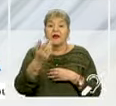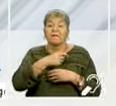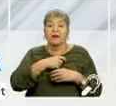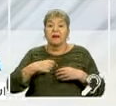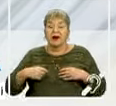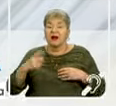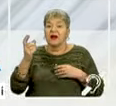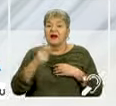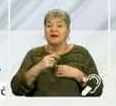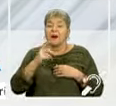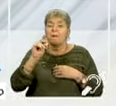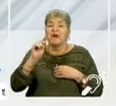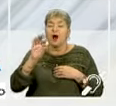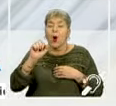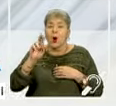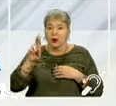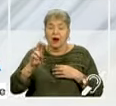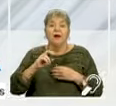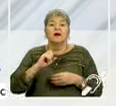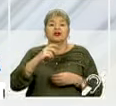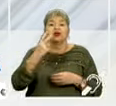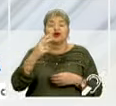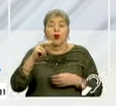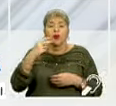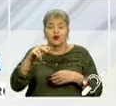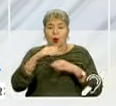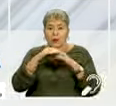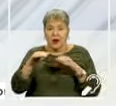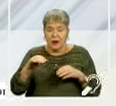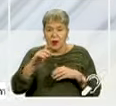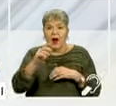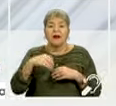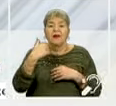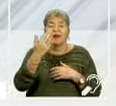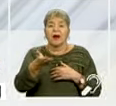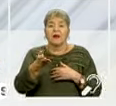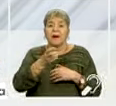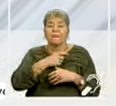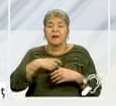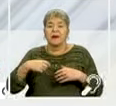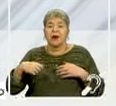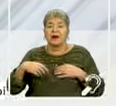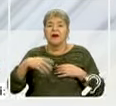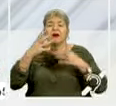din județul Bihor, iar 22 de milioane de lei vor fi direcționate către